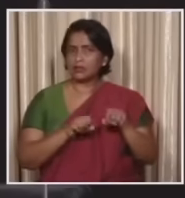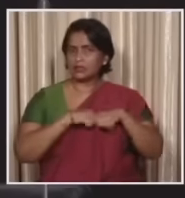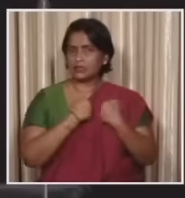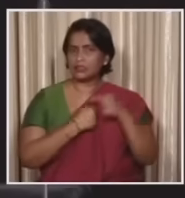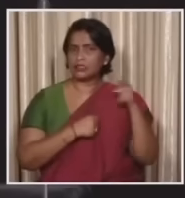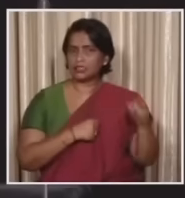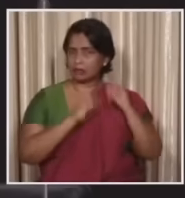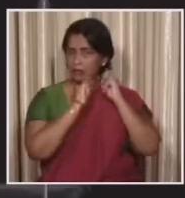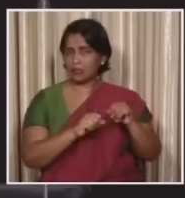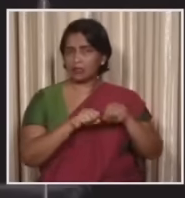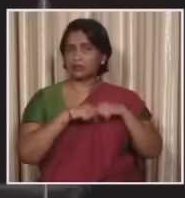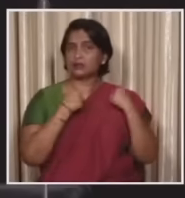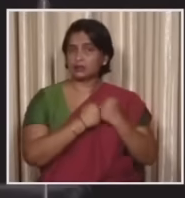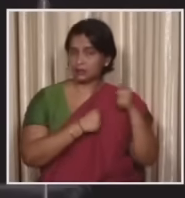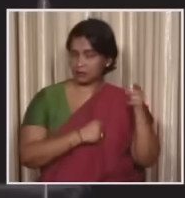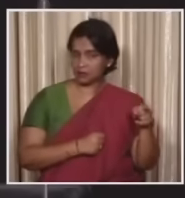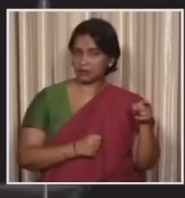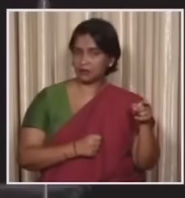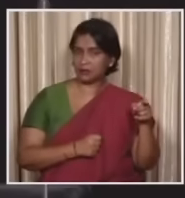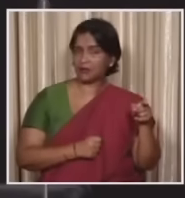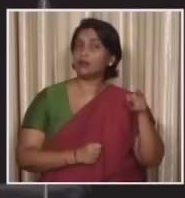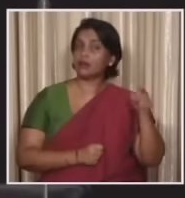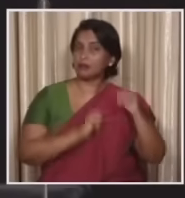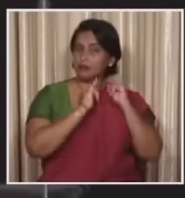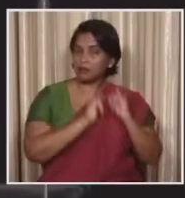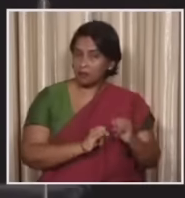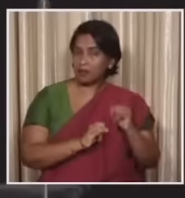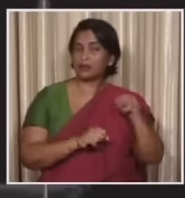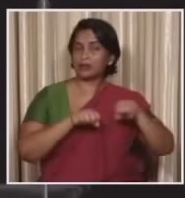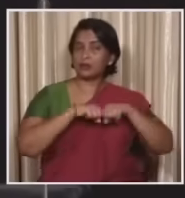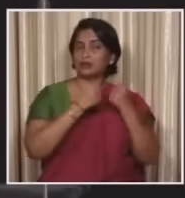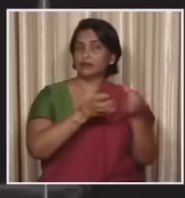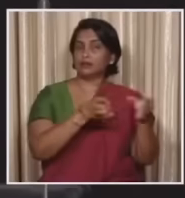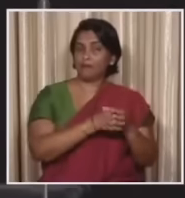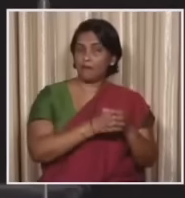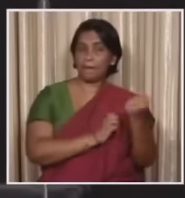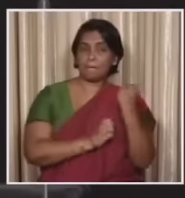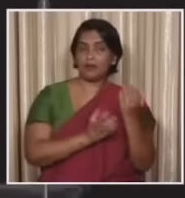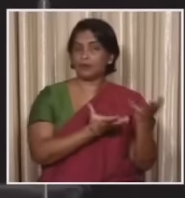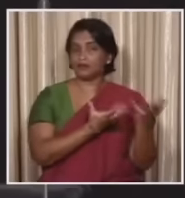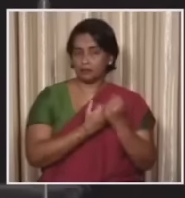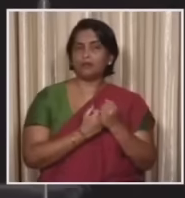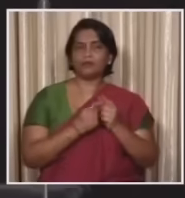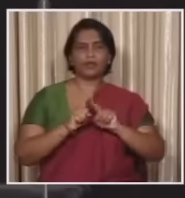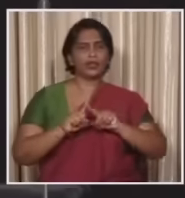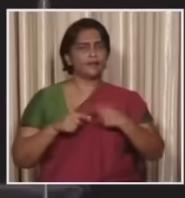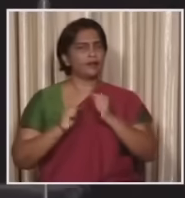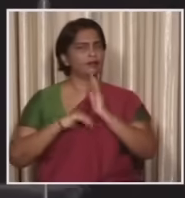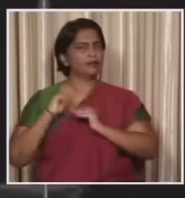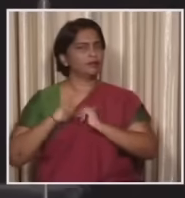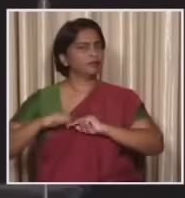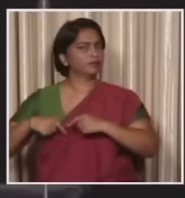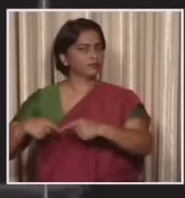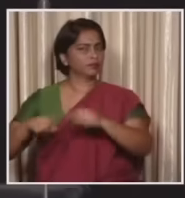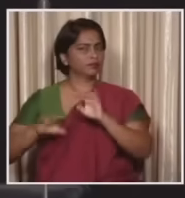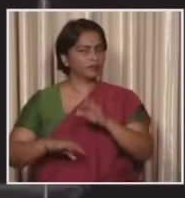අර අශුද්ධ සංධානය ඒ අශුද්ධ බල කණ්ඩායම බලයට ගේන්න වෙන මොකක් හරි වැඩපිළිවෙලක් ක්‍රියාත්මක වෙනවද